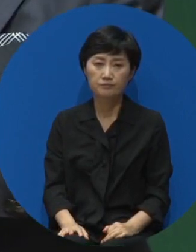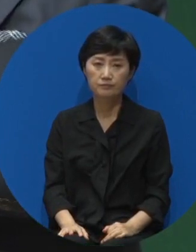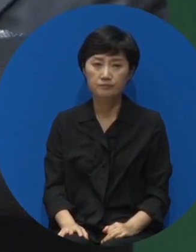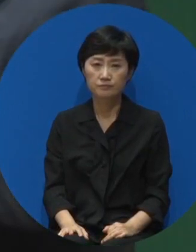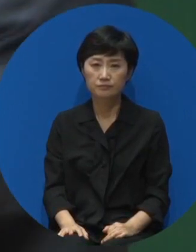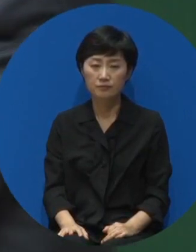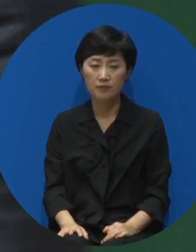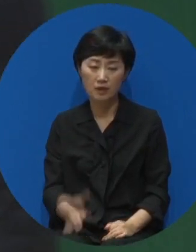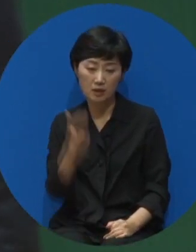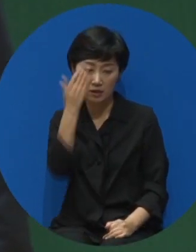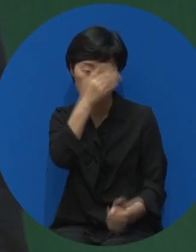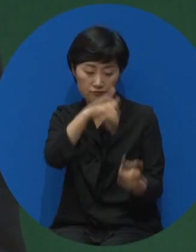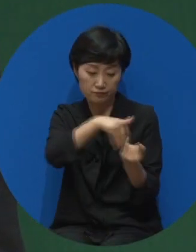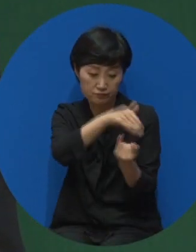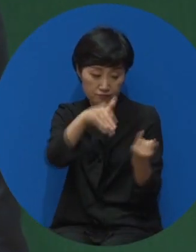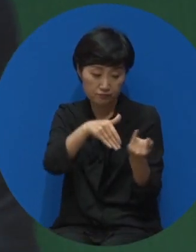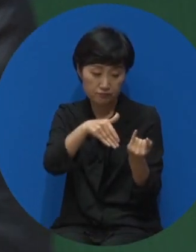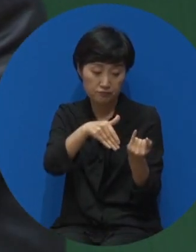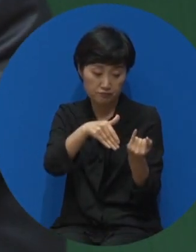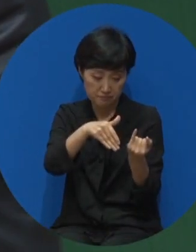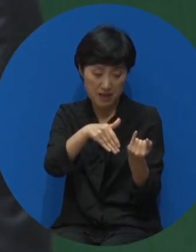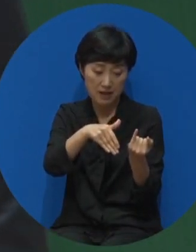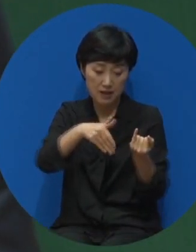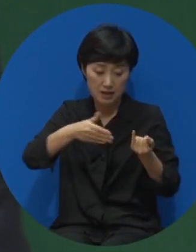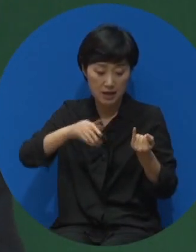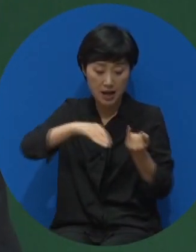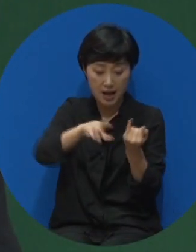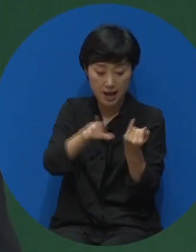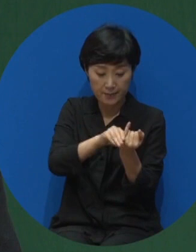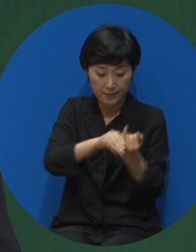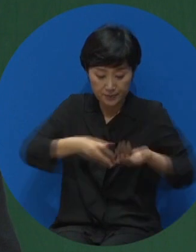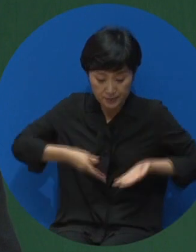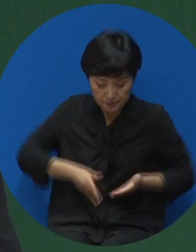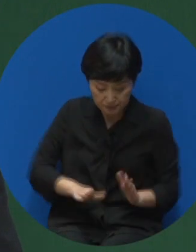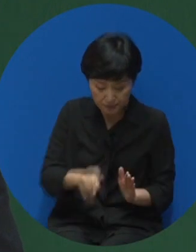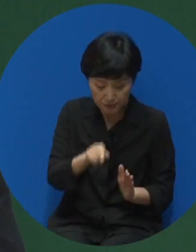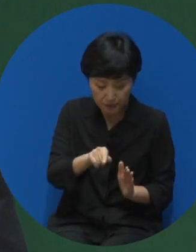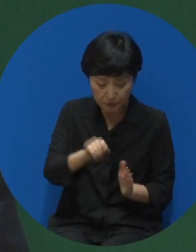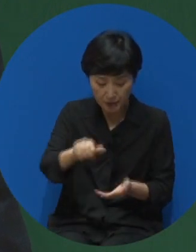처녀가 잉태 아들 낳았는데 그 이름이요 하나님이 우리와 함께 하신다.